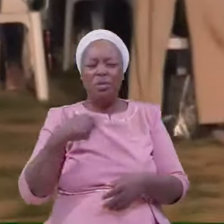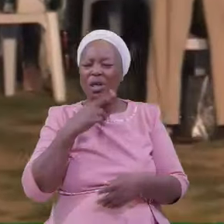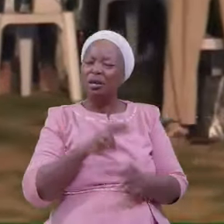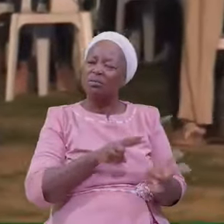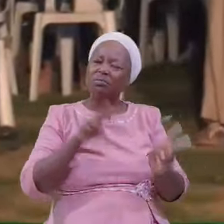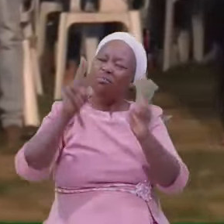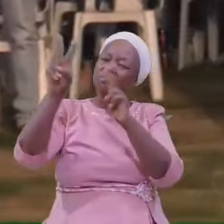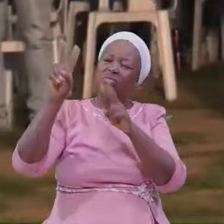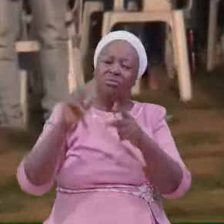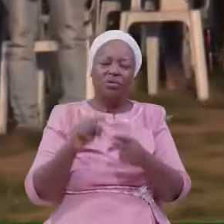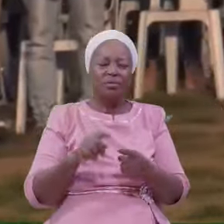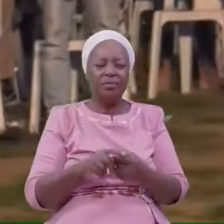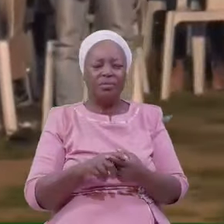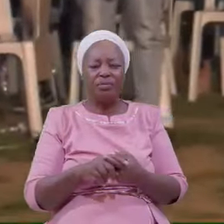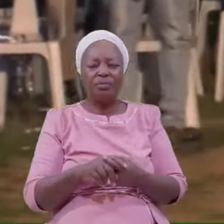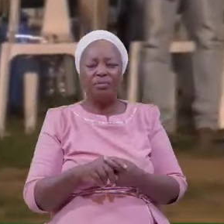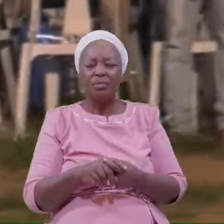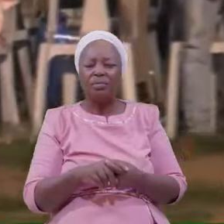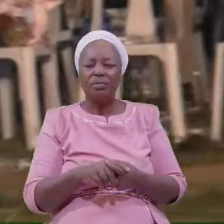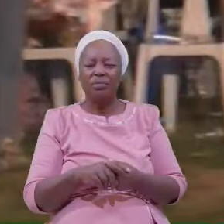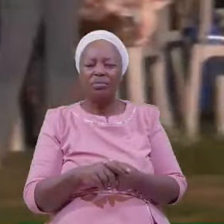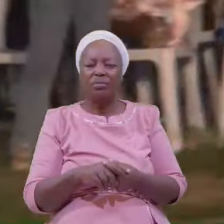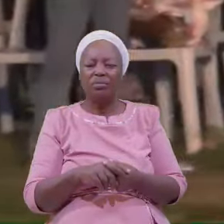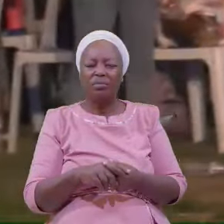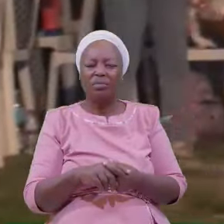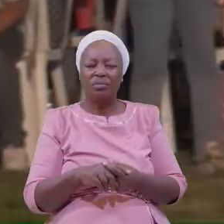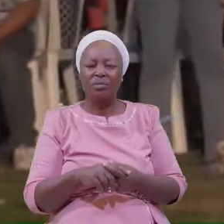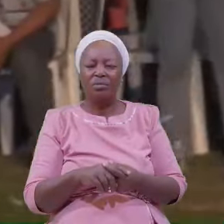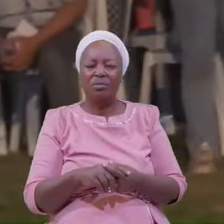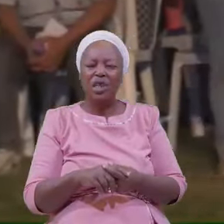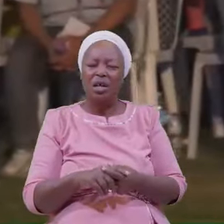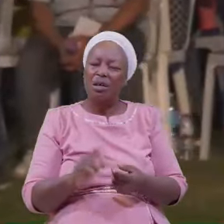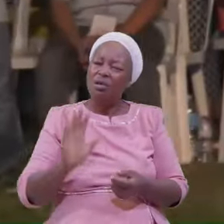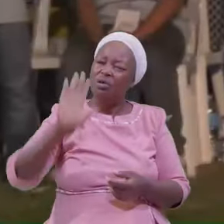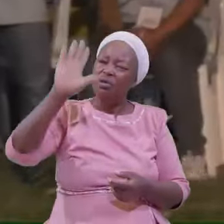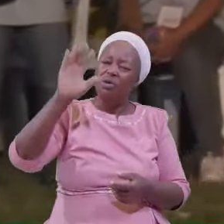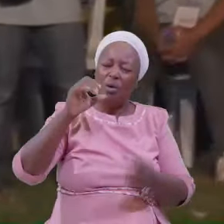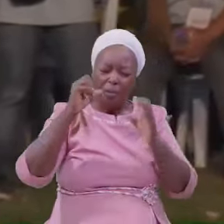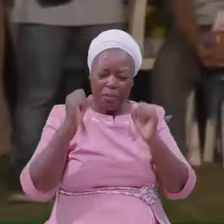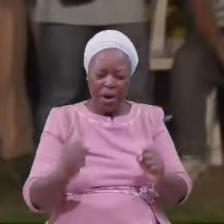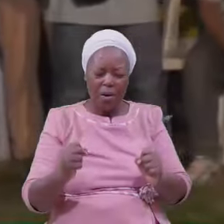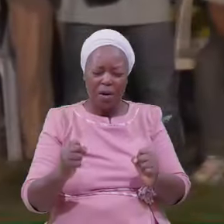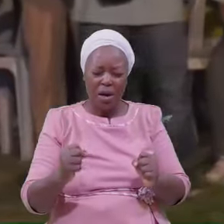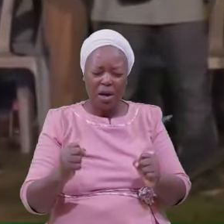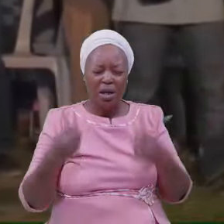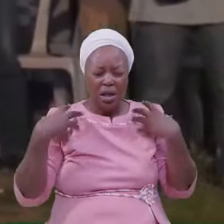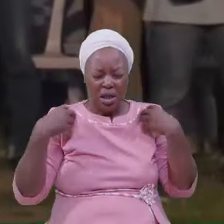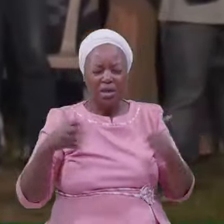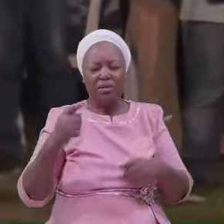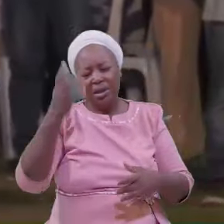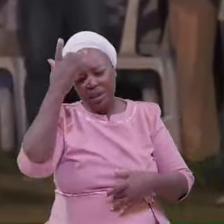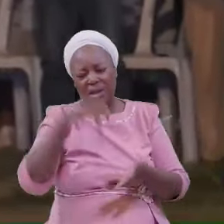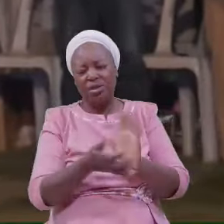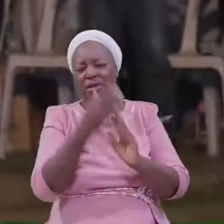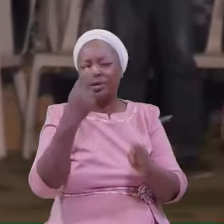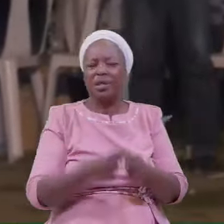nakatayo ay tumitingala sa iyo. Your power healed the sick. Ang kapangyarihan mo pinapagaling